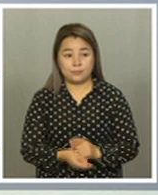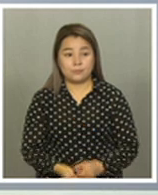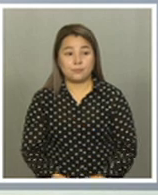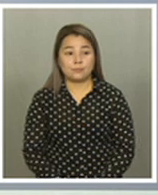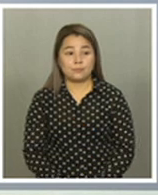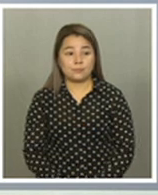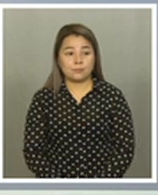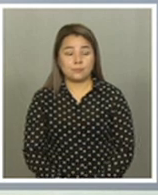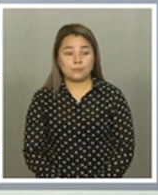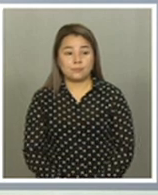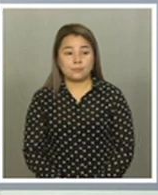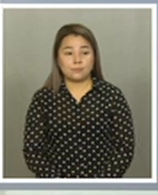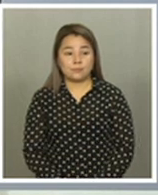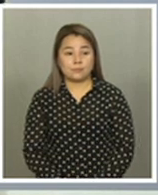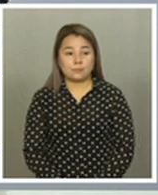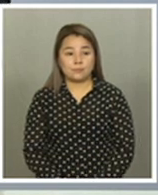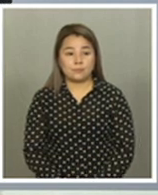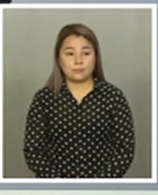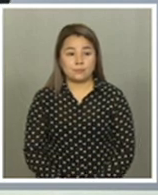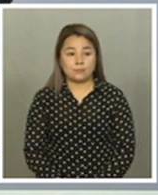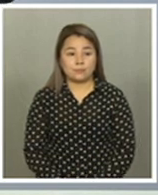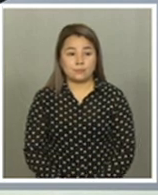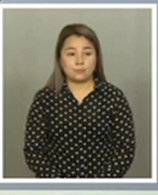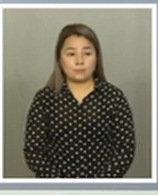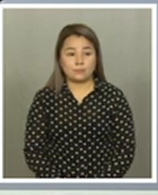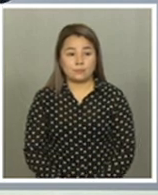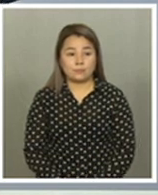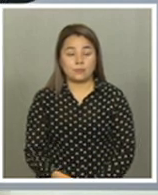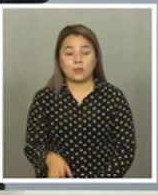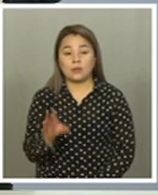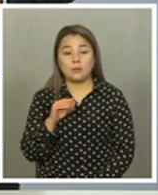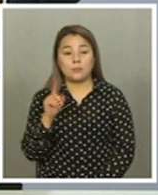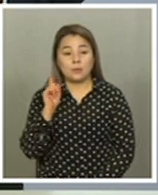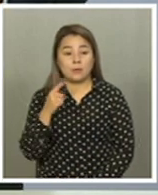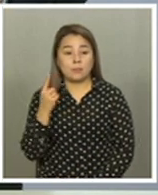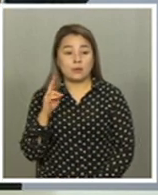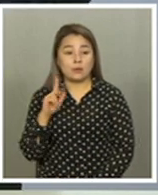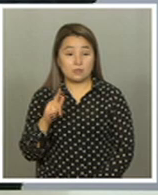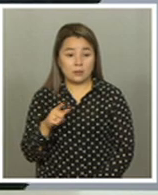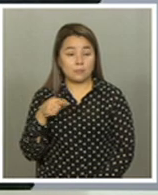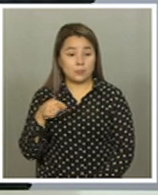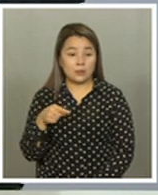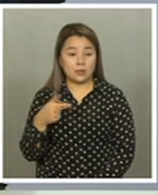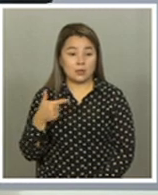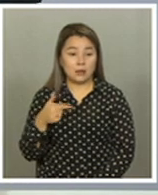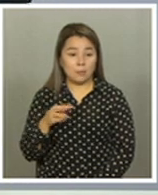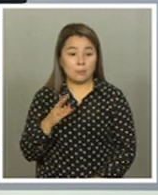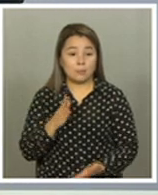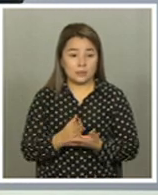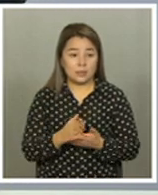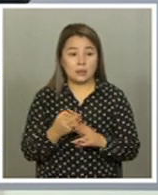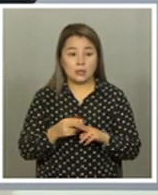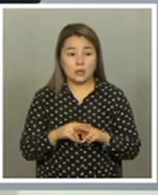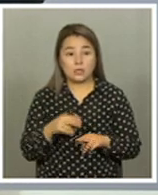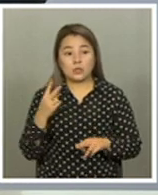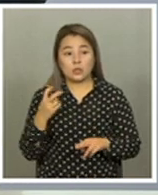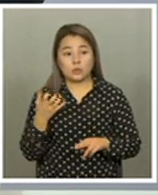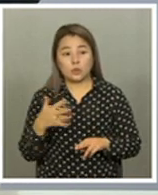айналдырайық. 253 граммды килограммға айналдыратын болсақ, сіздер білетіндей, 1 килограммда 1000 грамм бар. 253